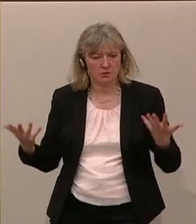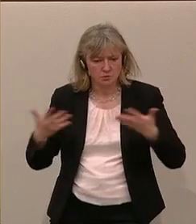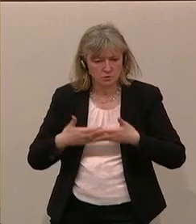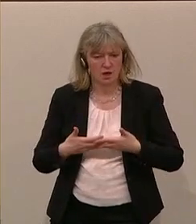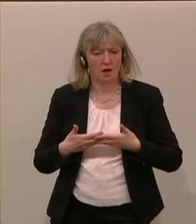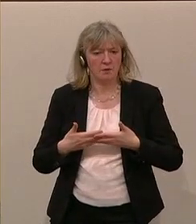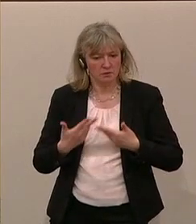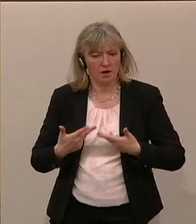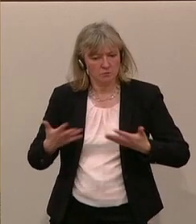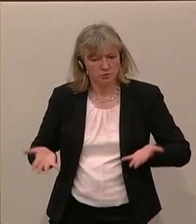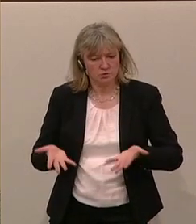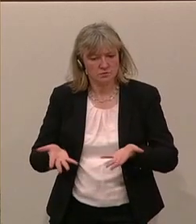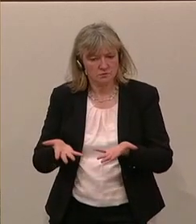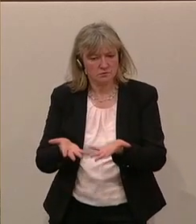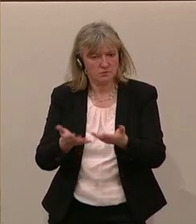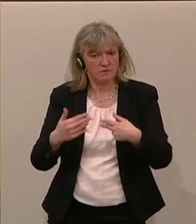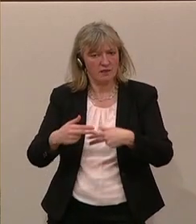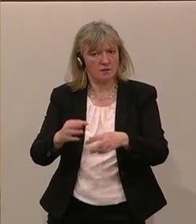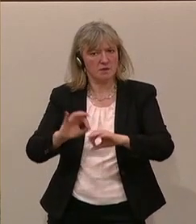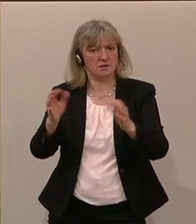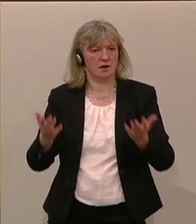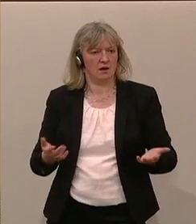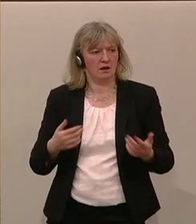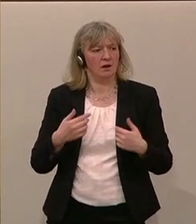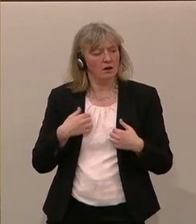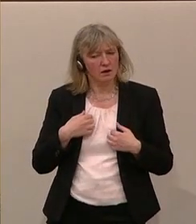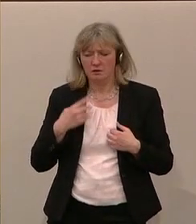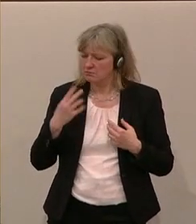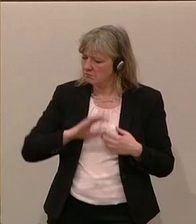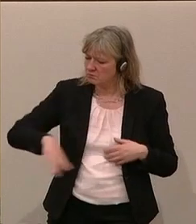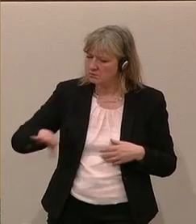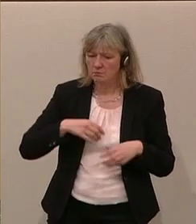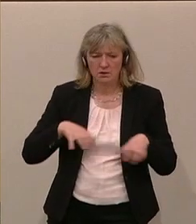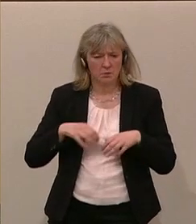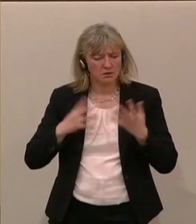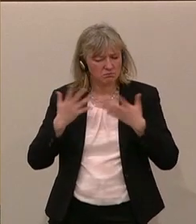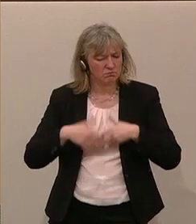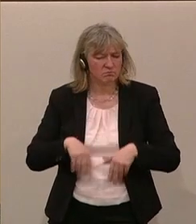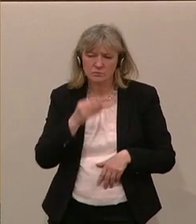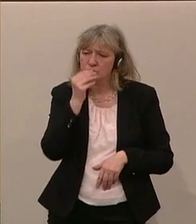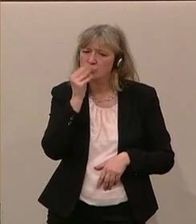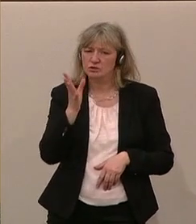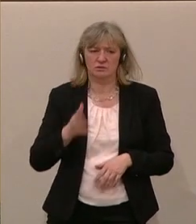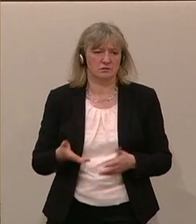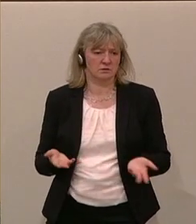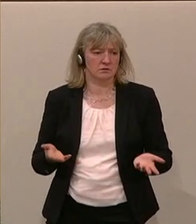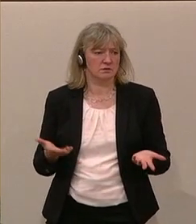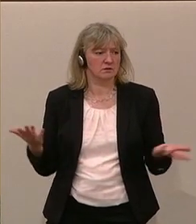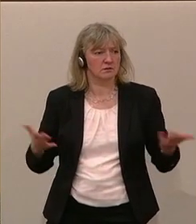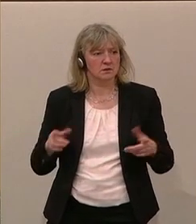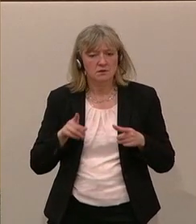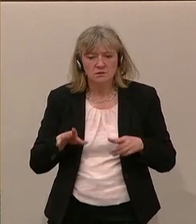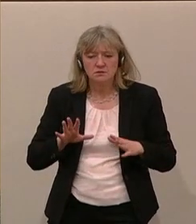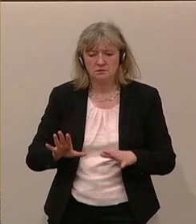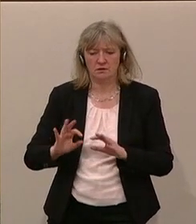nach vorne tragen müssen. Und ich habe bestes Einverständnis mit all meinen Mitarbeitern, dass sie in ihrem